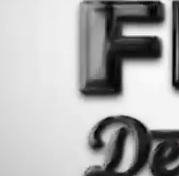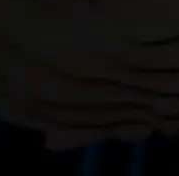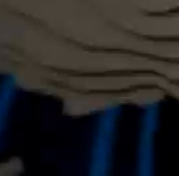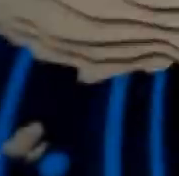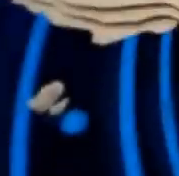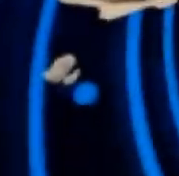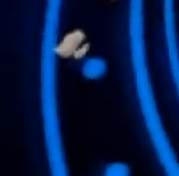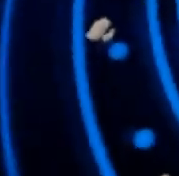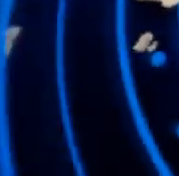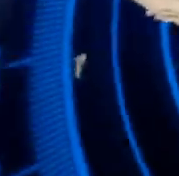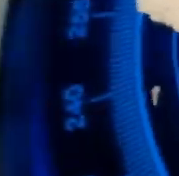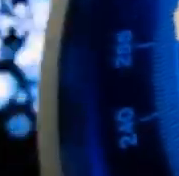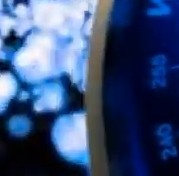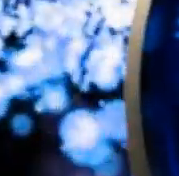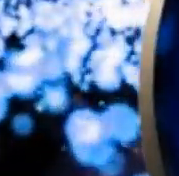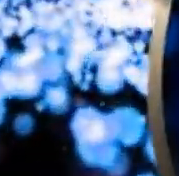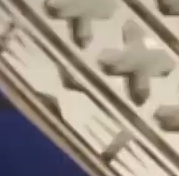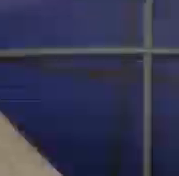की धड़कन.